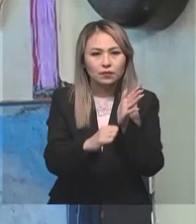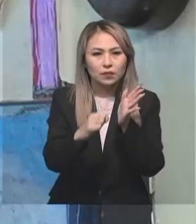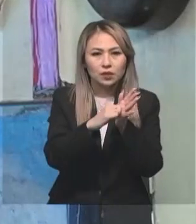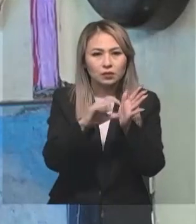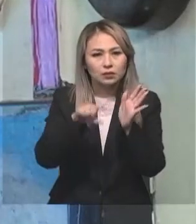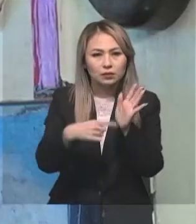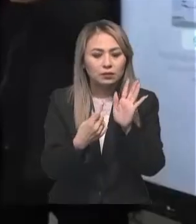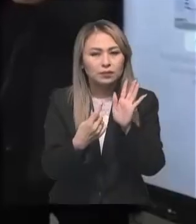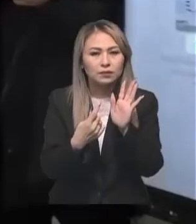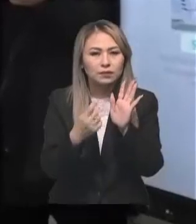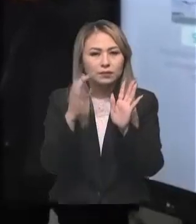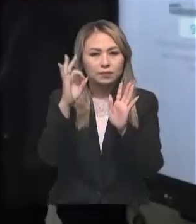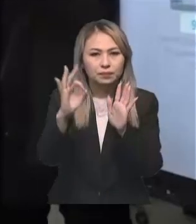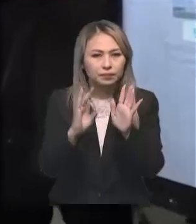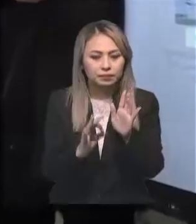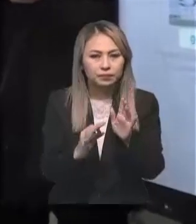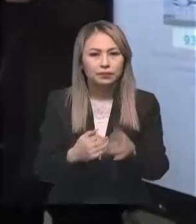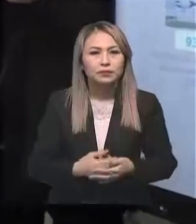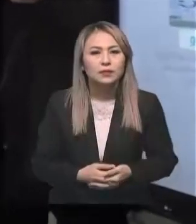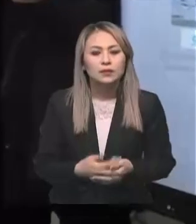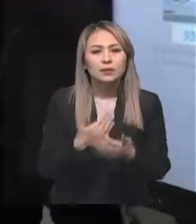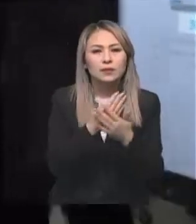66%. Сіздерде енді